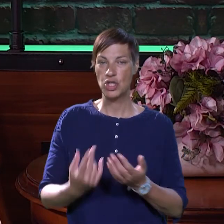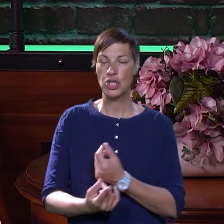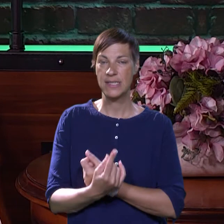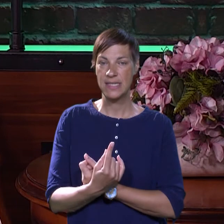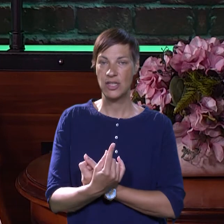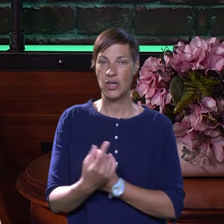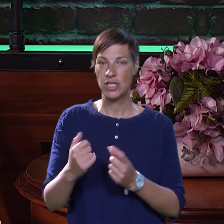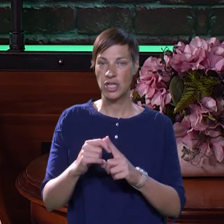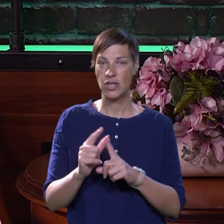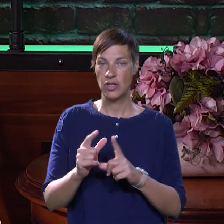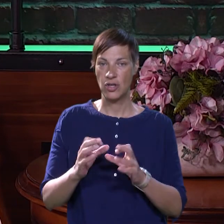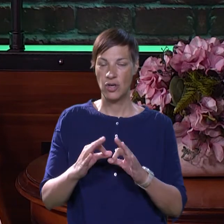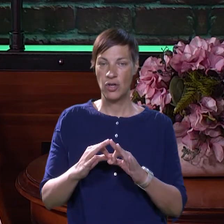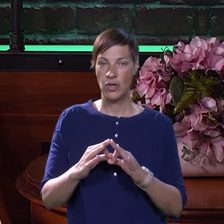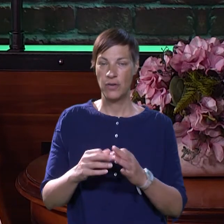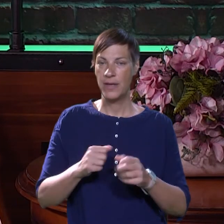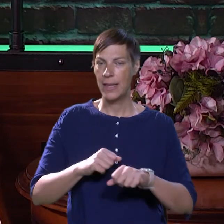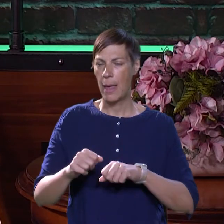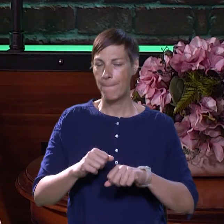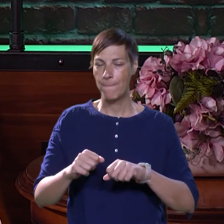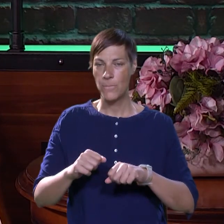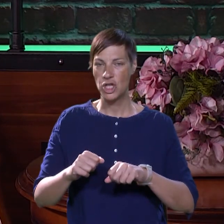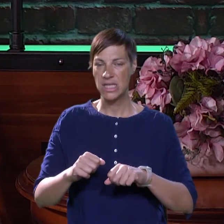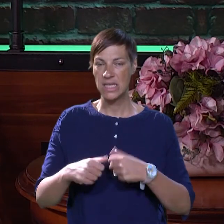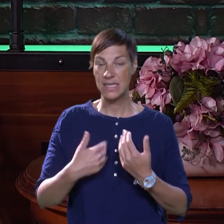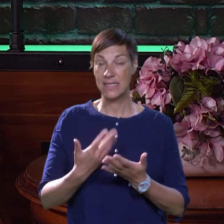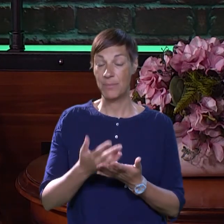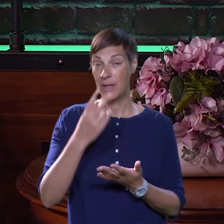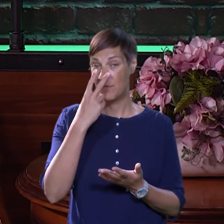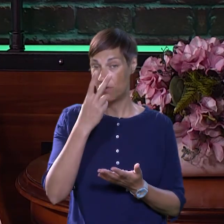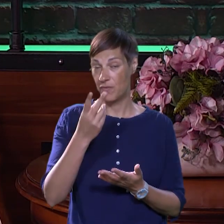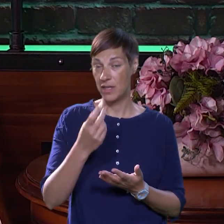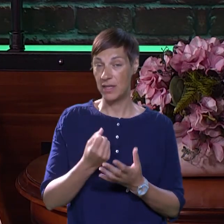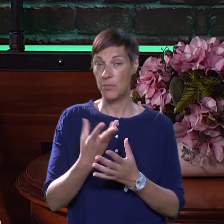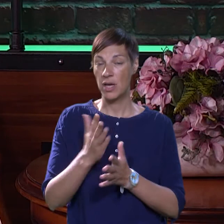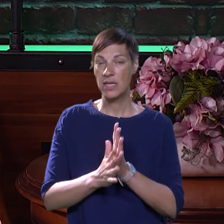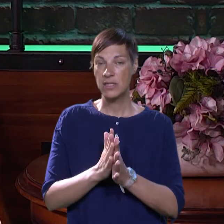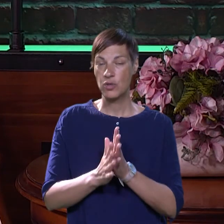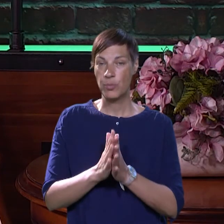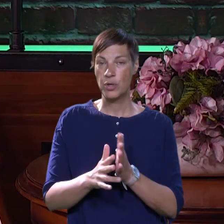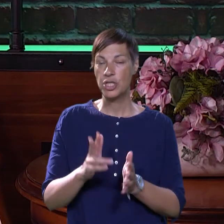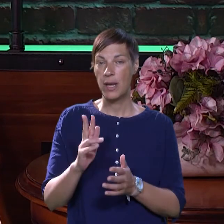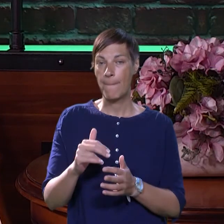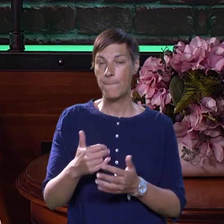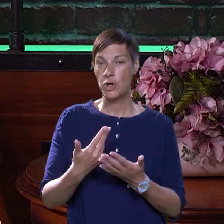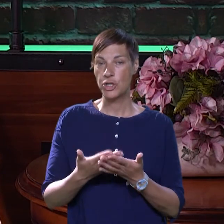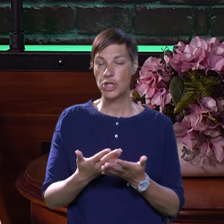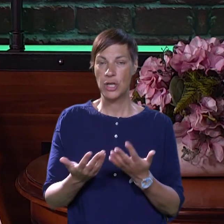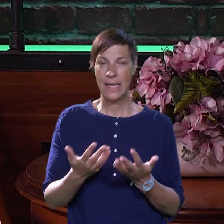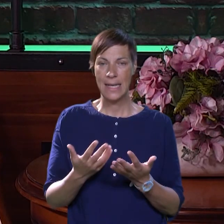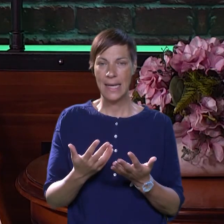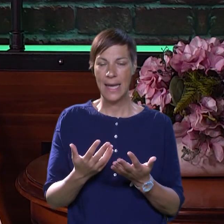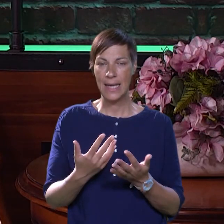se događalo od COVID-a pa do potresa, pa evo vidimo i kad su požari. Dakle, postoji ipak tih